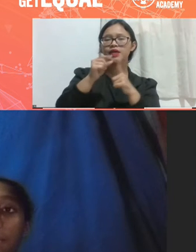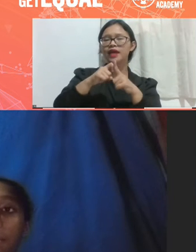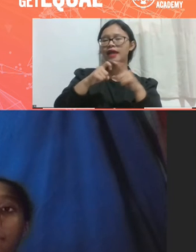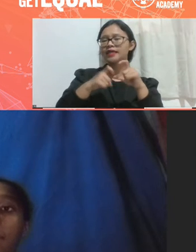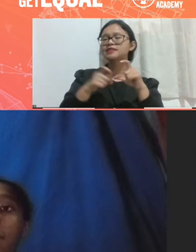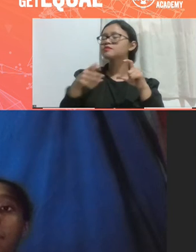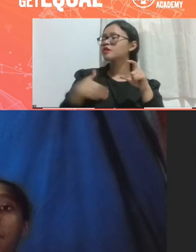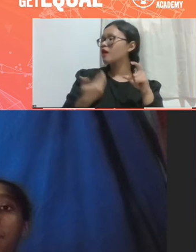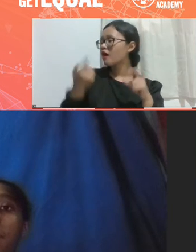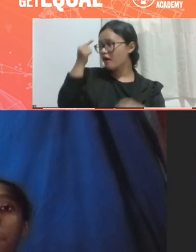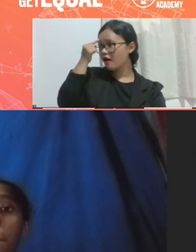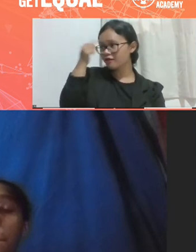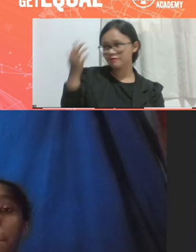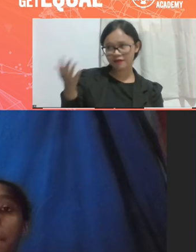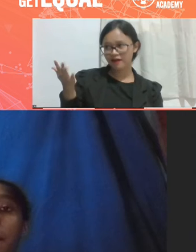seksual gimana Cia?